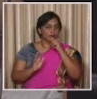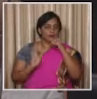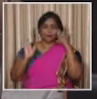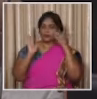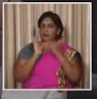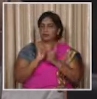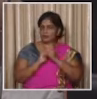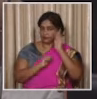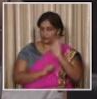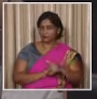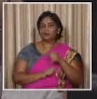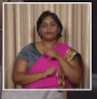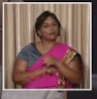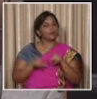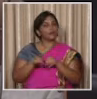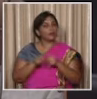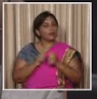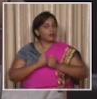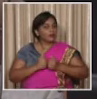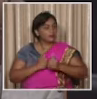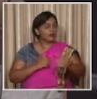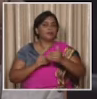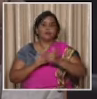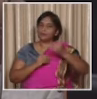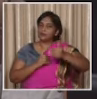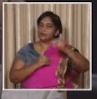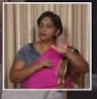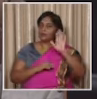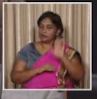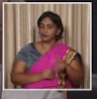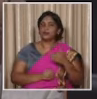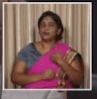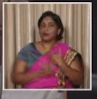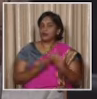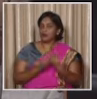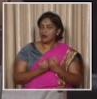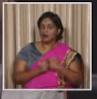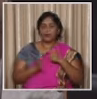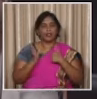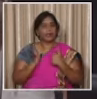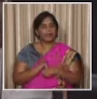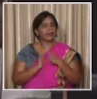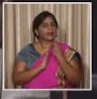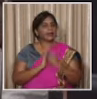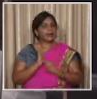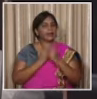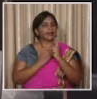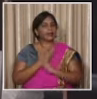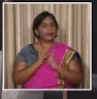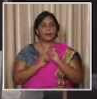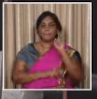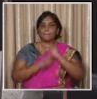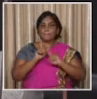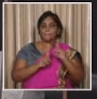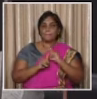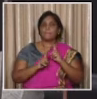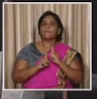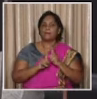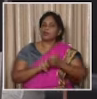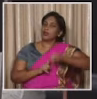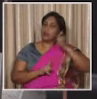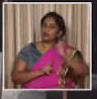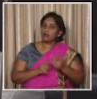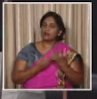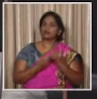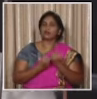වී තිබෙනවා. ඉතින් මේ මාර්ගයේම ඉදිරියට යෑම සඳහා අවශ්‍ය අනපනත් හා නීති රීති පාර්ලිමේන්තු ඉදිරියේ සම්මත